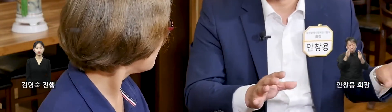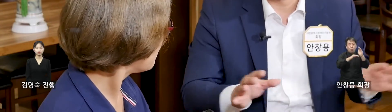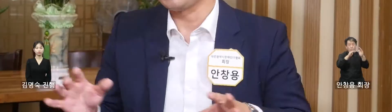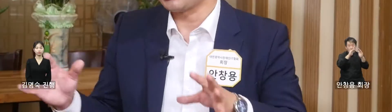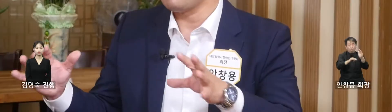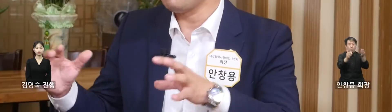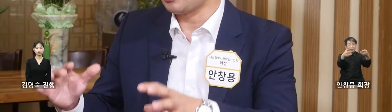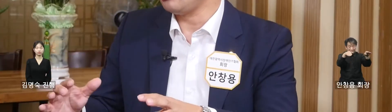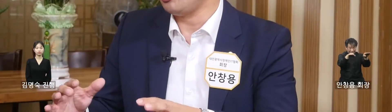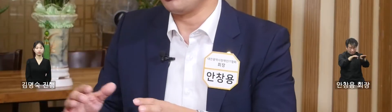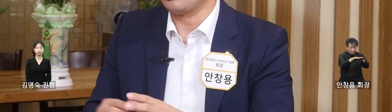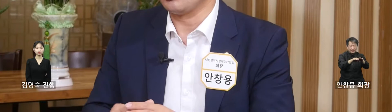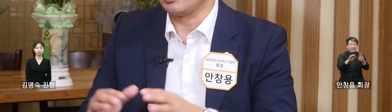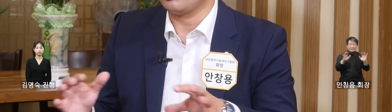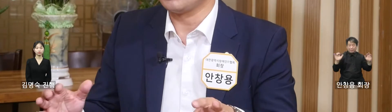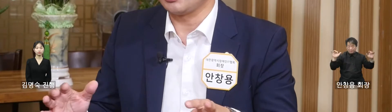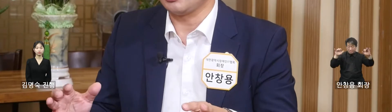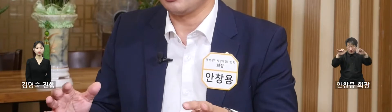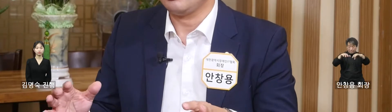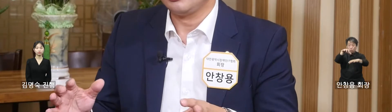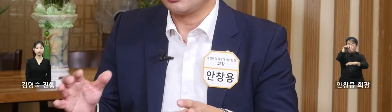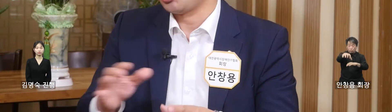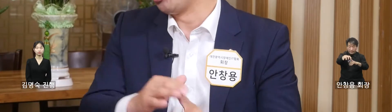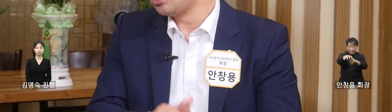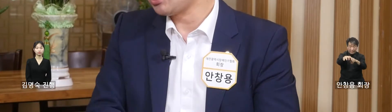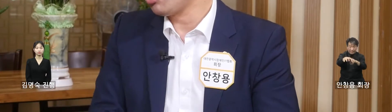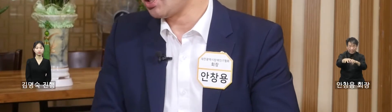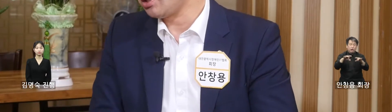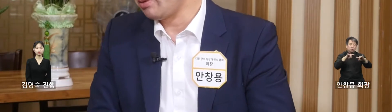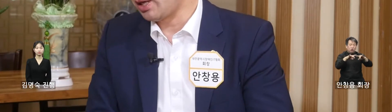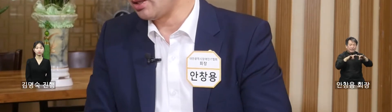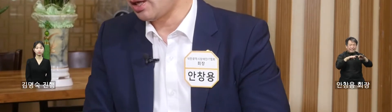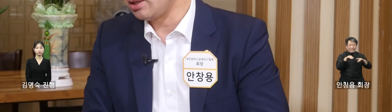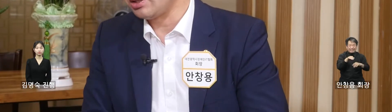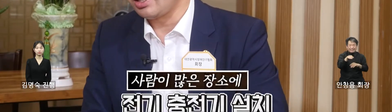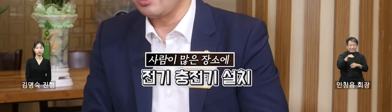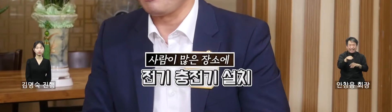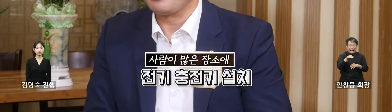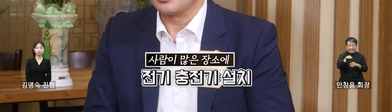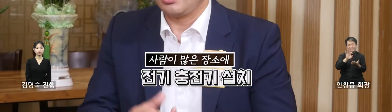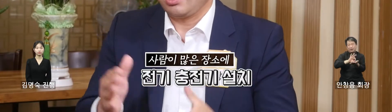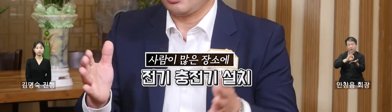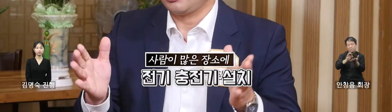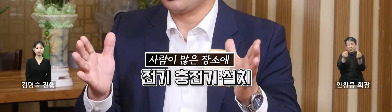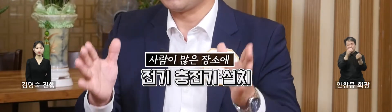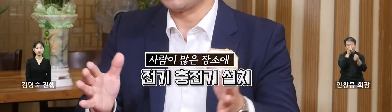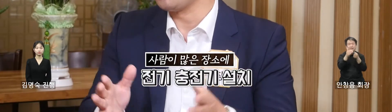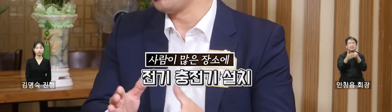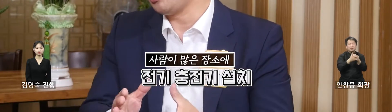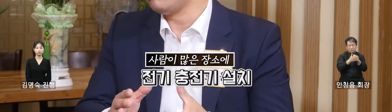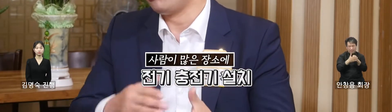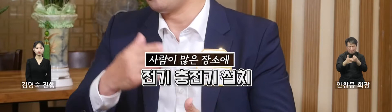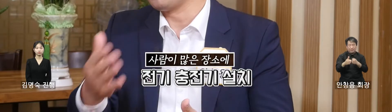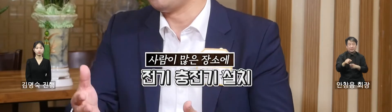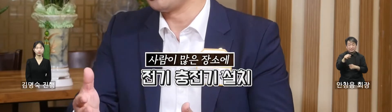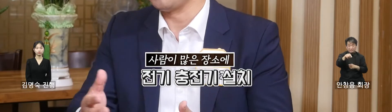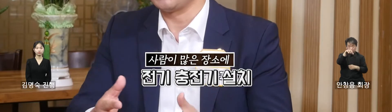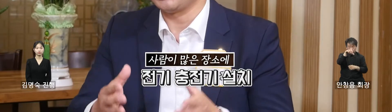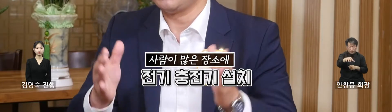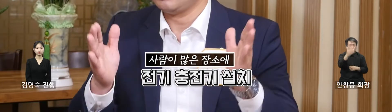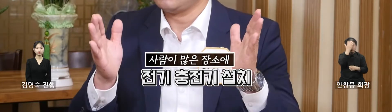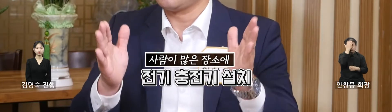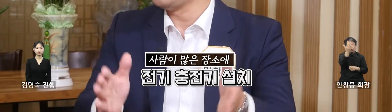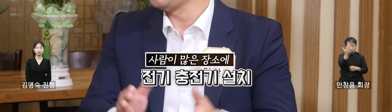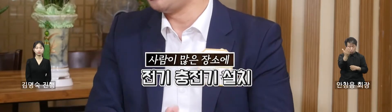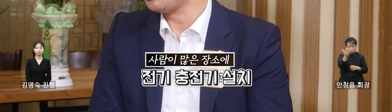공공기관 또 사람이 많이 모이는 곳 이곳에 전기 자동차들이 많이 다니는데 그러한 장소에 무료로